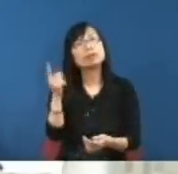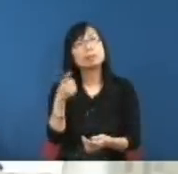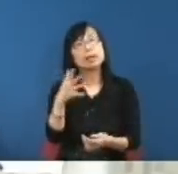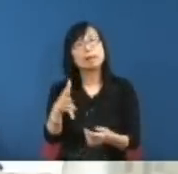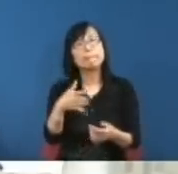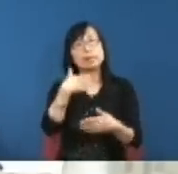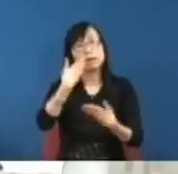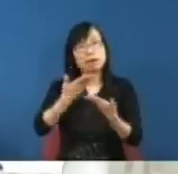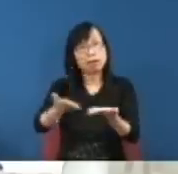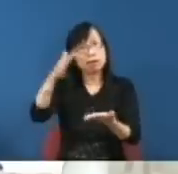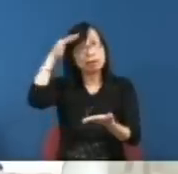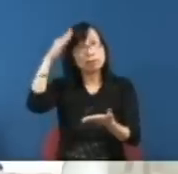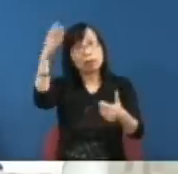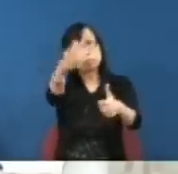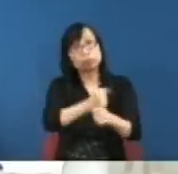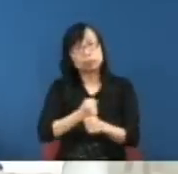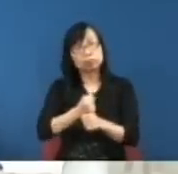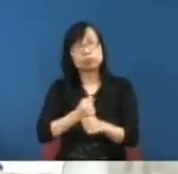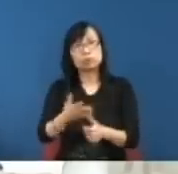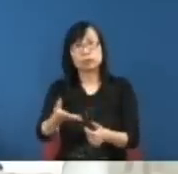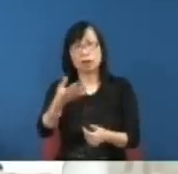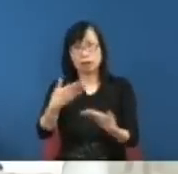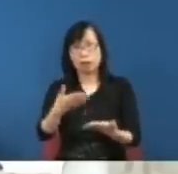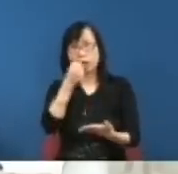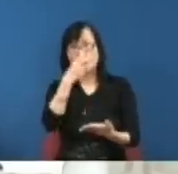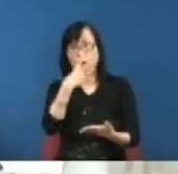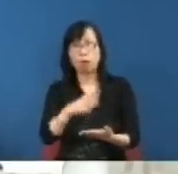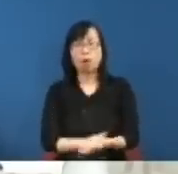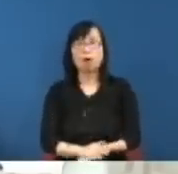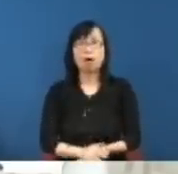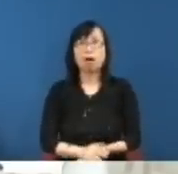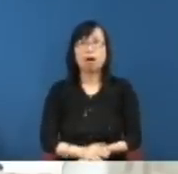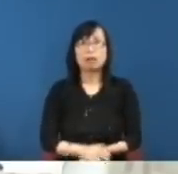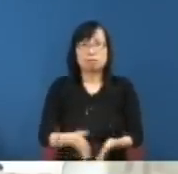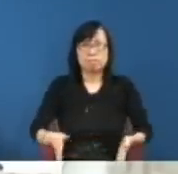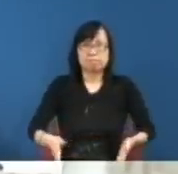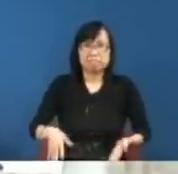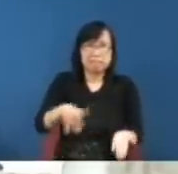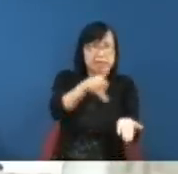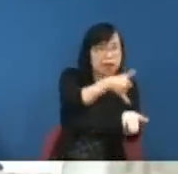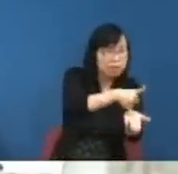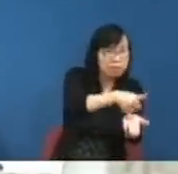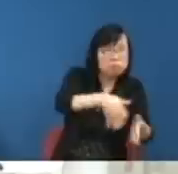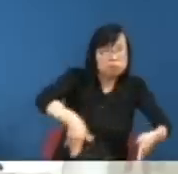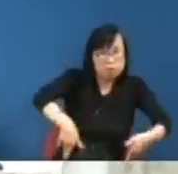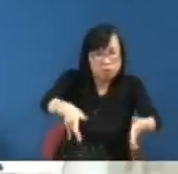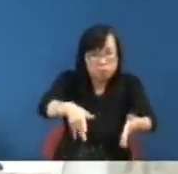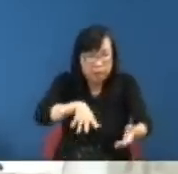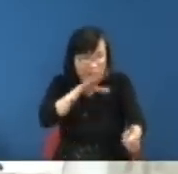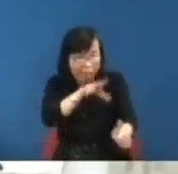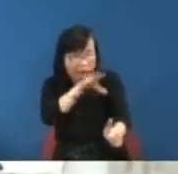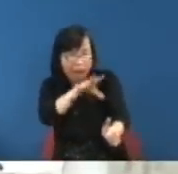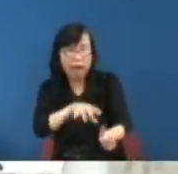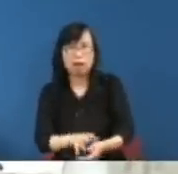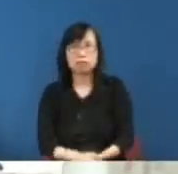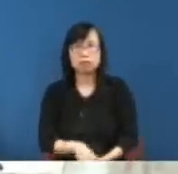察捉咗嘅。大家你諗下，我哋喺香港啊，跌啞牙條馬路就俾人鬧啦，衝一衝入去嗰個咁嘅所謂